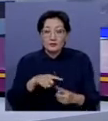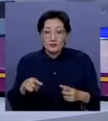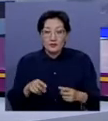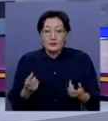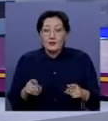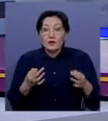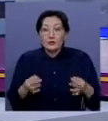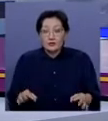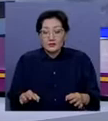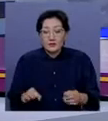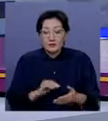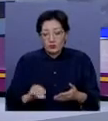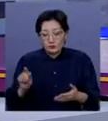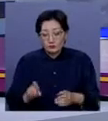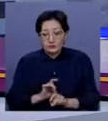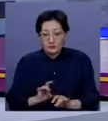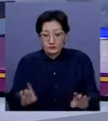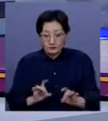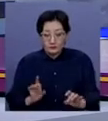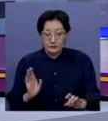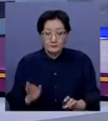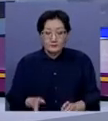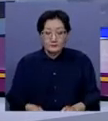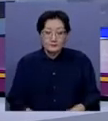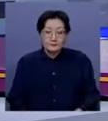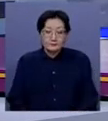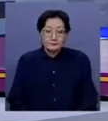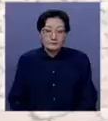неге кенге салады? Әріптесім Жадыра Омаржан білуге тырысты.